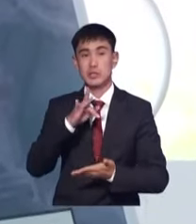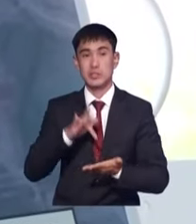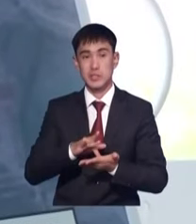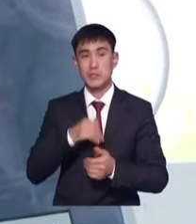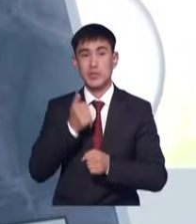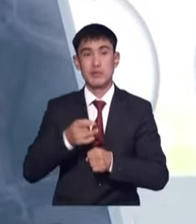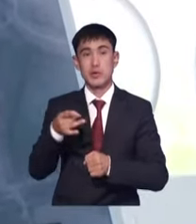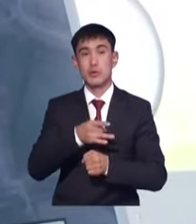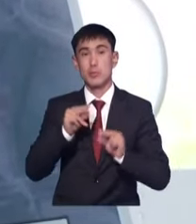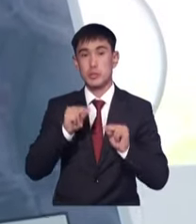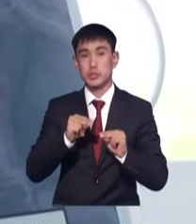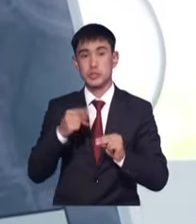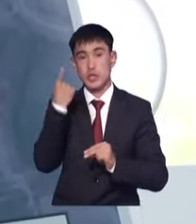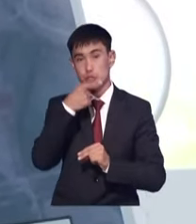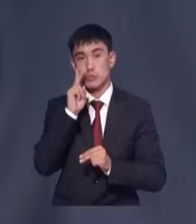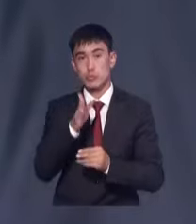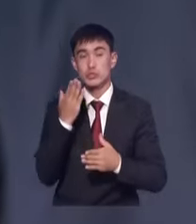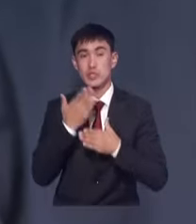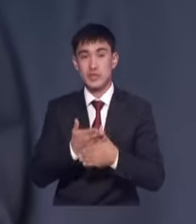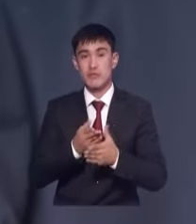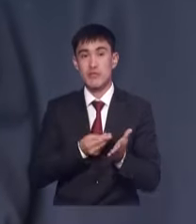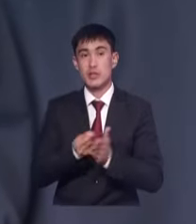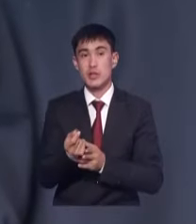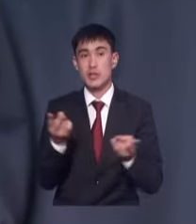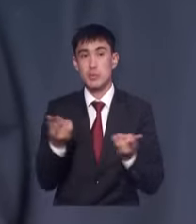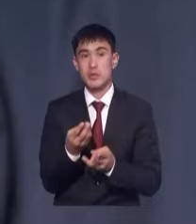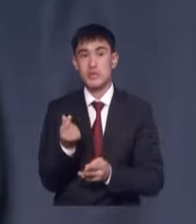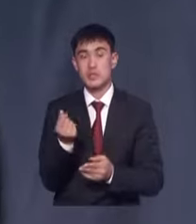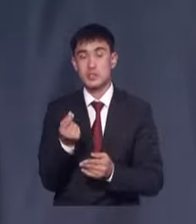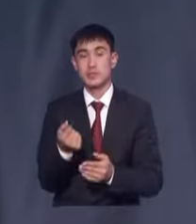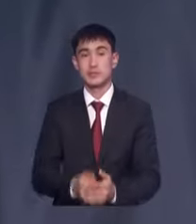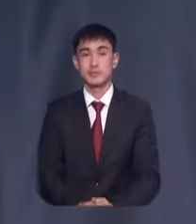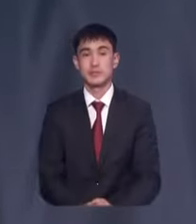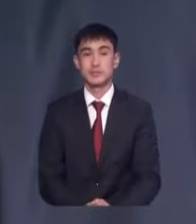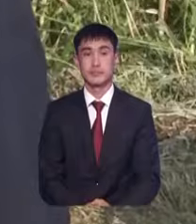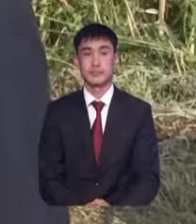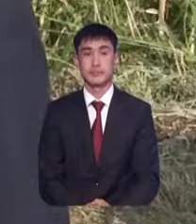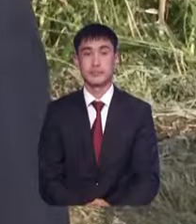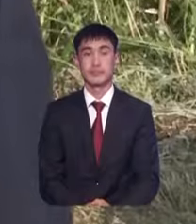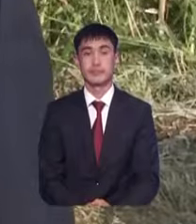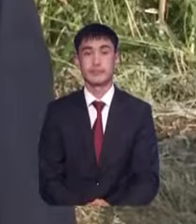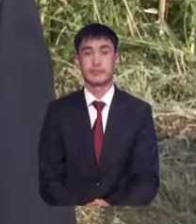Глава региона пообещал, что лично будет содействовать выделению необходимых финансовых средств.